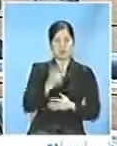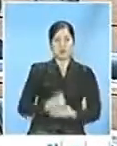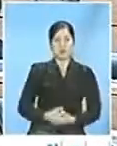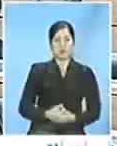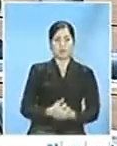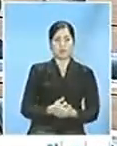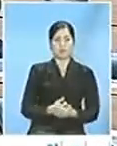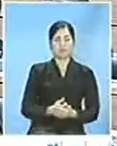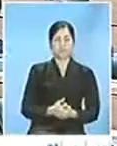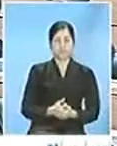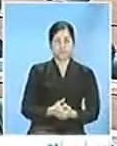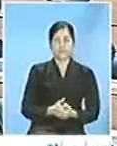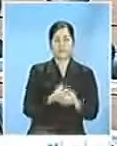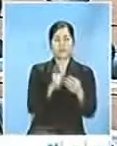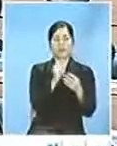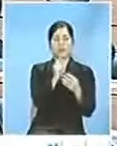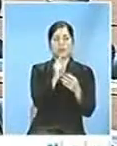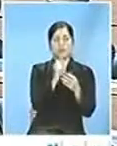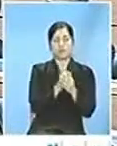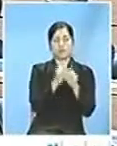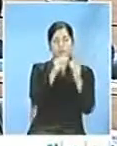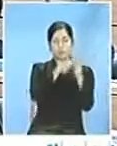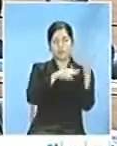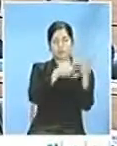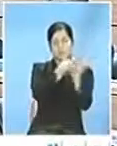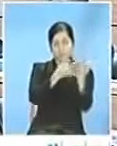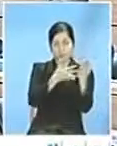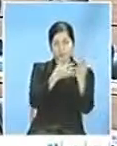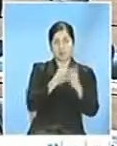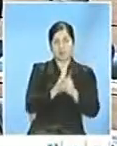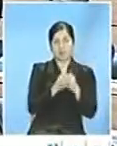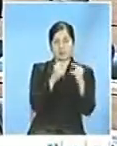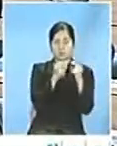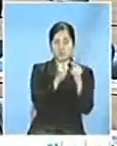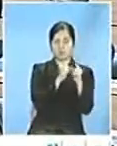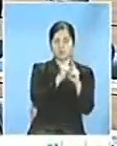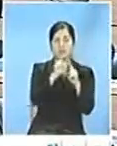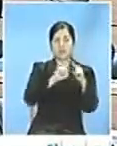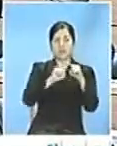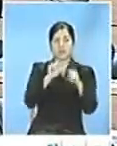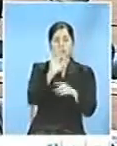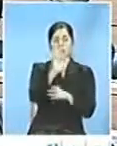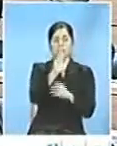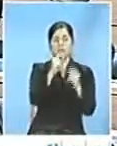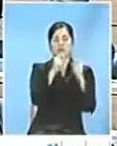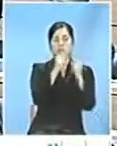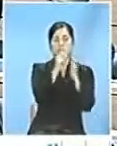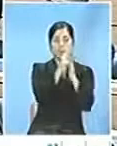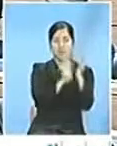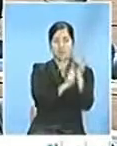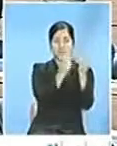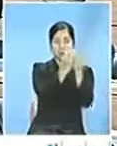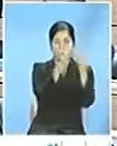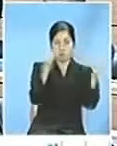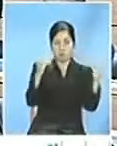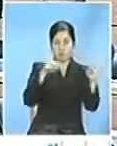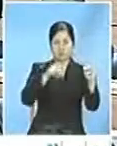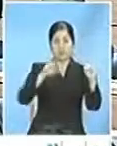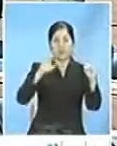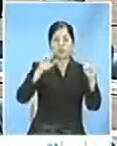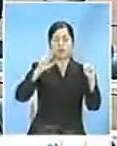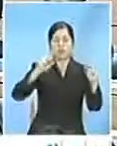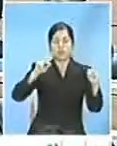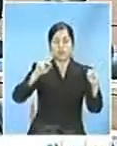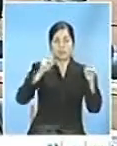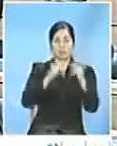ษอันนี้ครับเพราะฉะนั้นมาตรการที่เกิดขึ้นตามรัฐธรรมนูญมาตรา30บุคคลย่อมเสนอภ